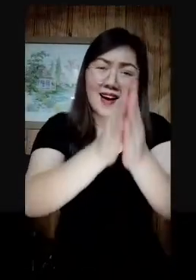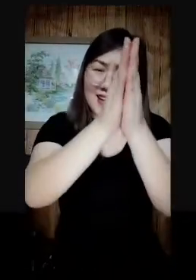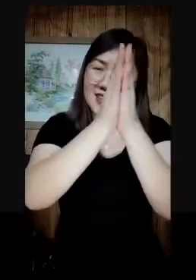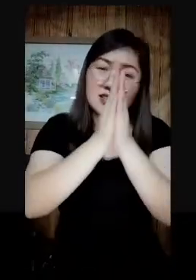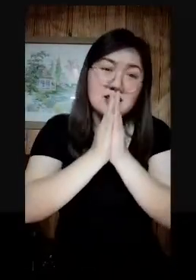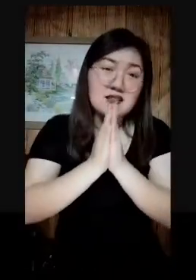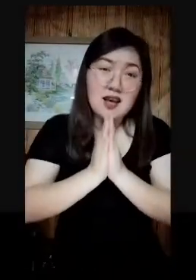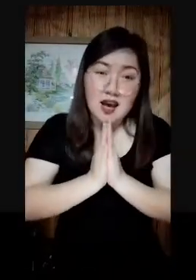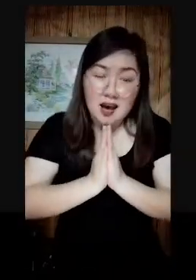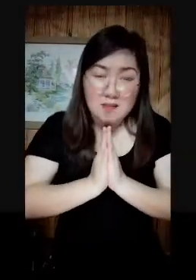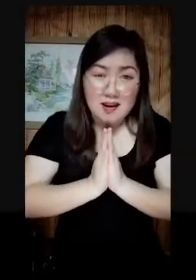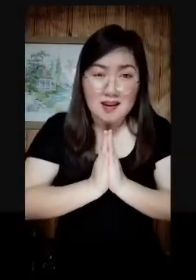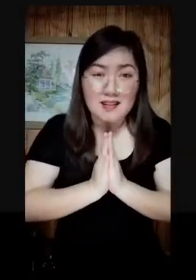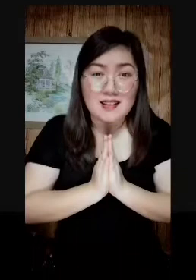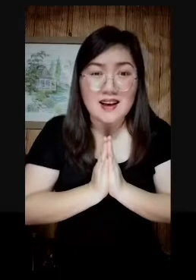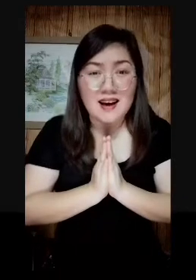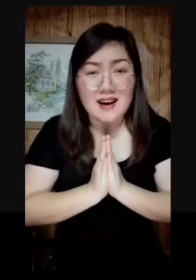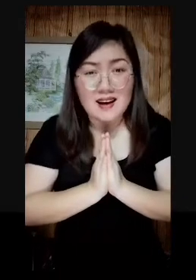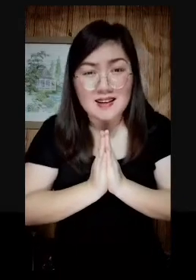manalangin,